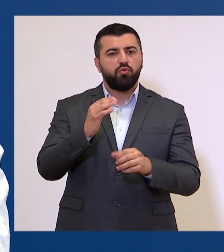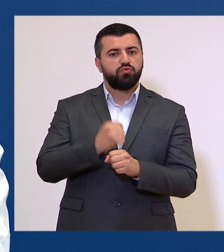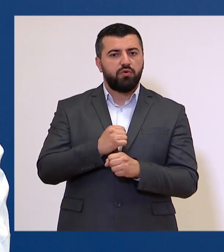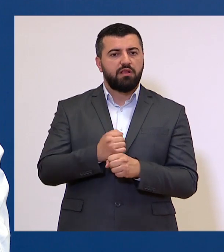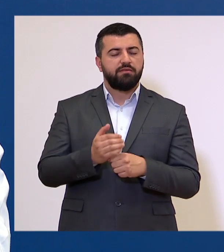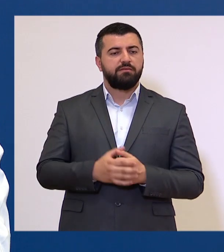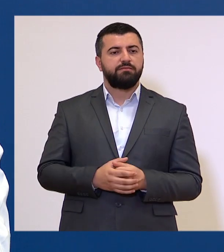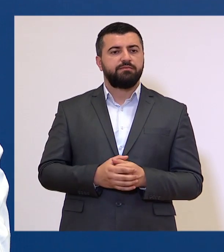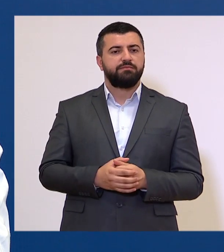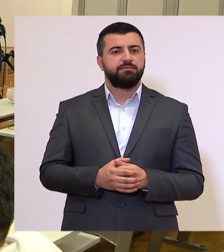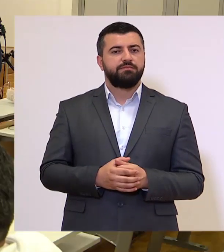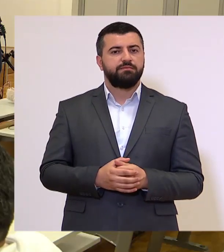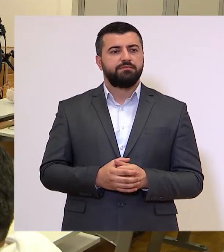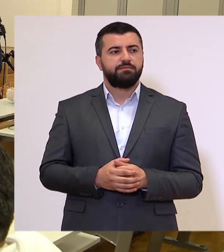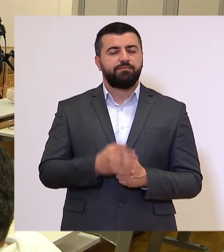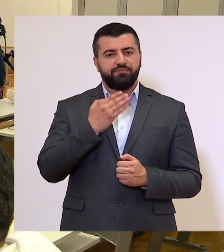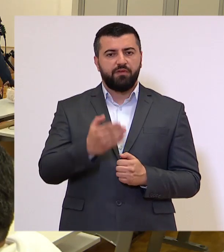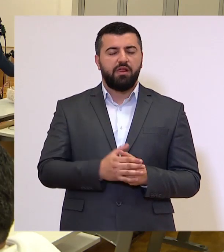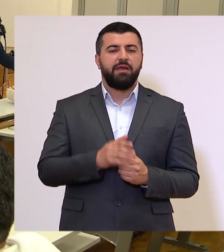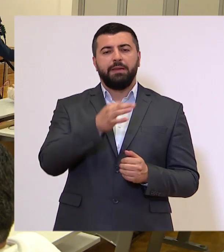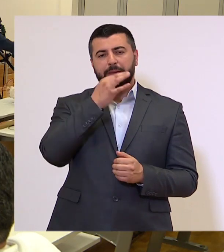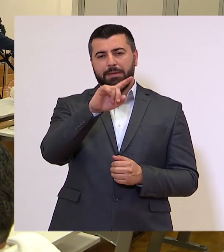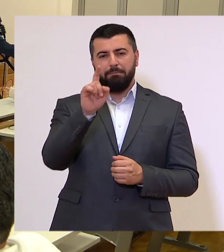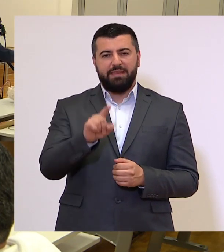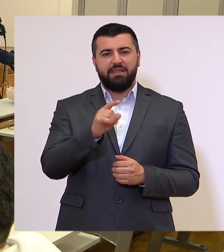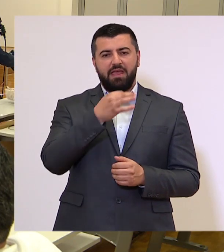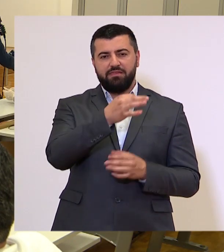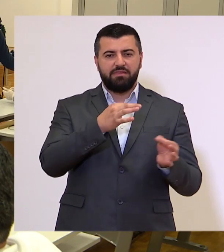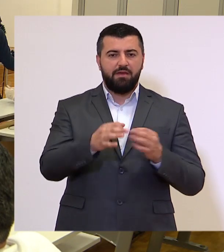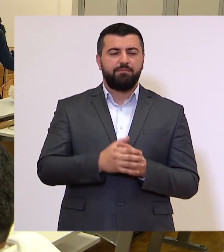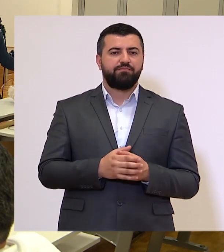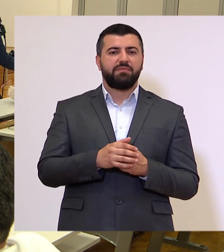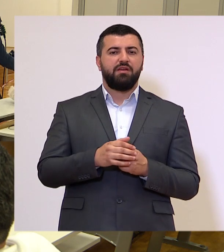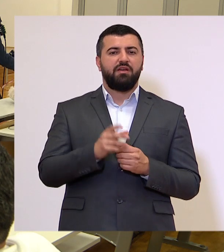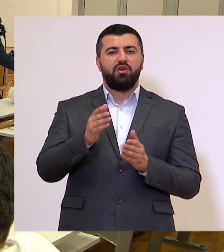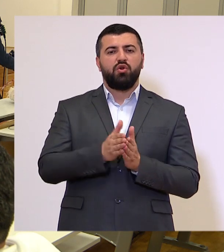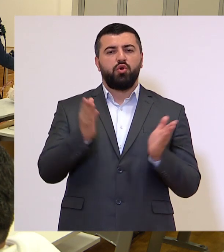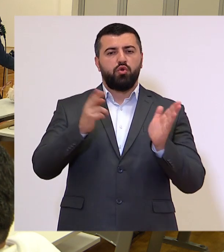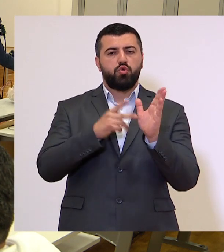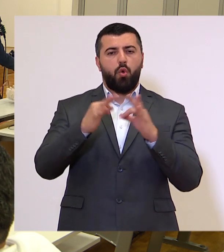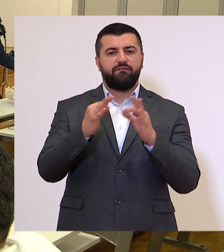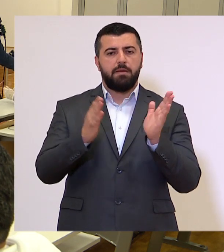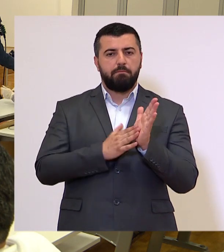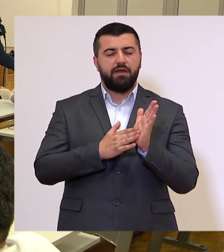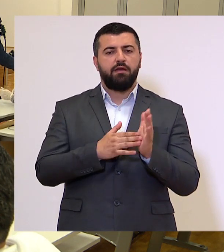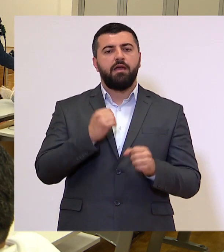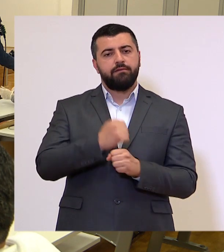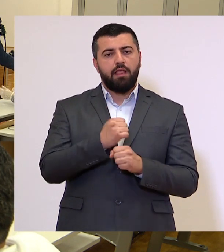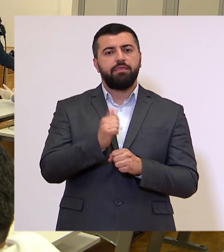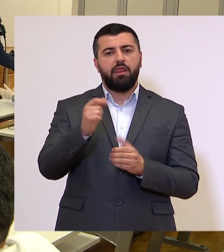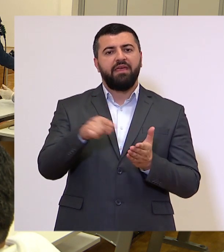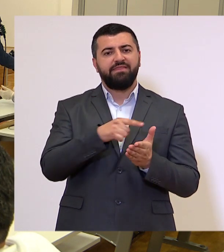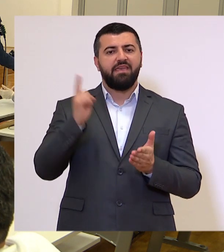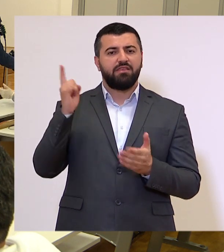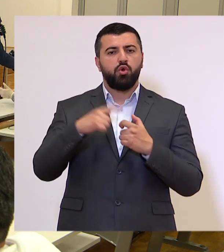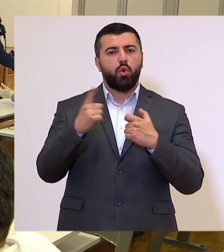pravila. Hvala vam. Počet ćemo sa novinarskim pitanjima. Ivana Popović, Nova M. Rade li se testiranje na